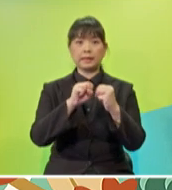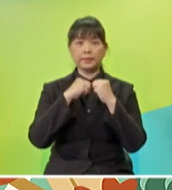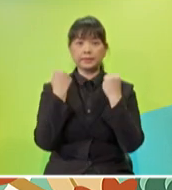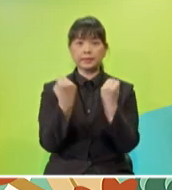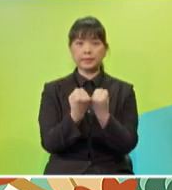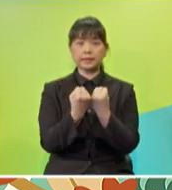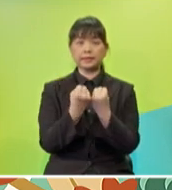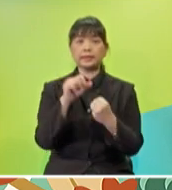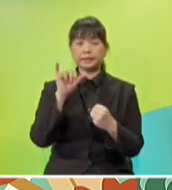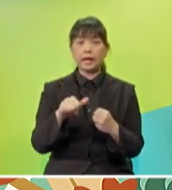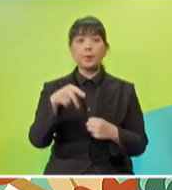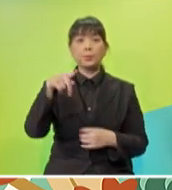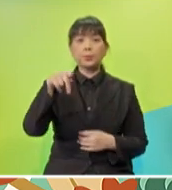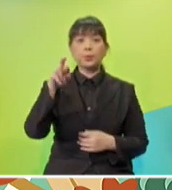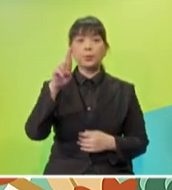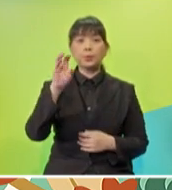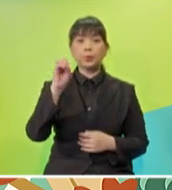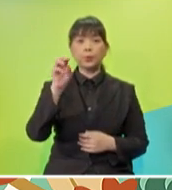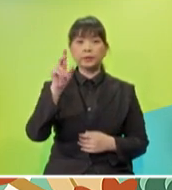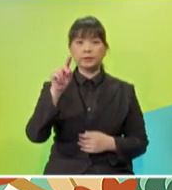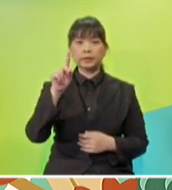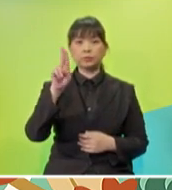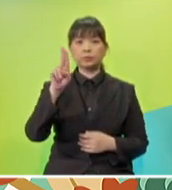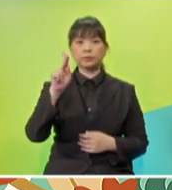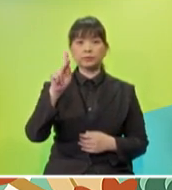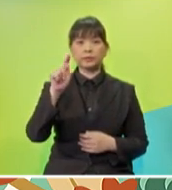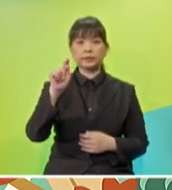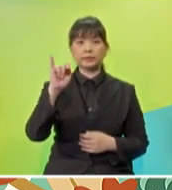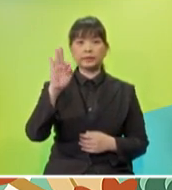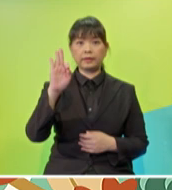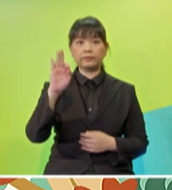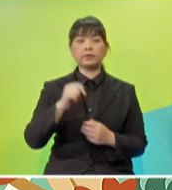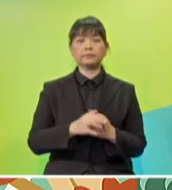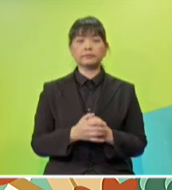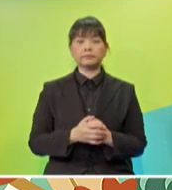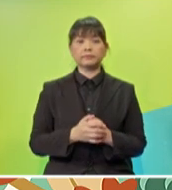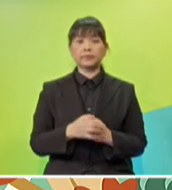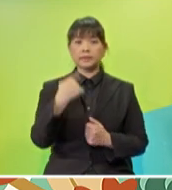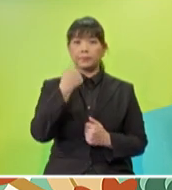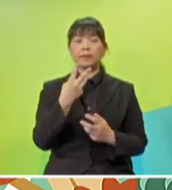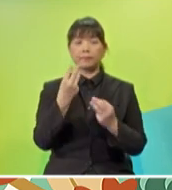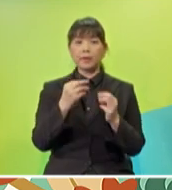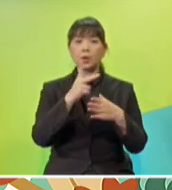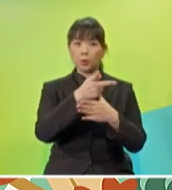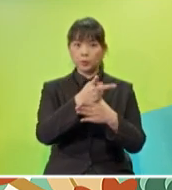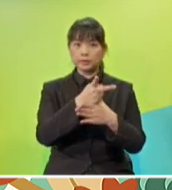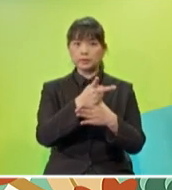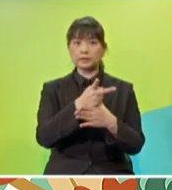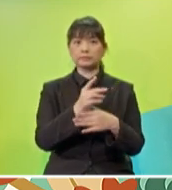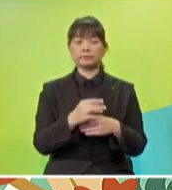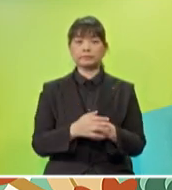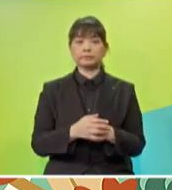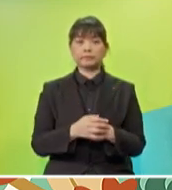you produktif apakah yang Anda paham dengan produktif ini siapa Nak kongsi pendapatnya ya